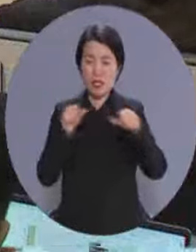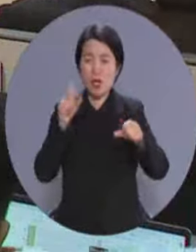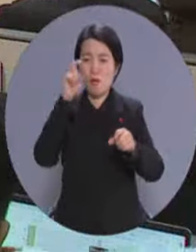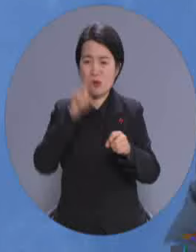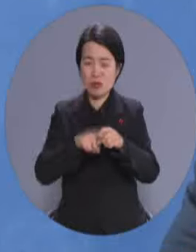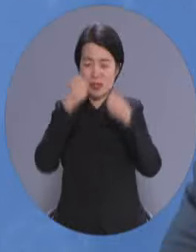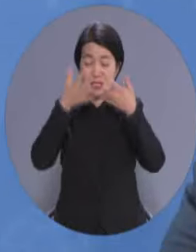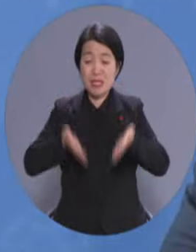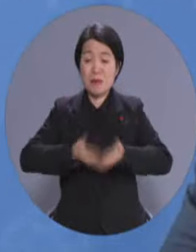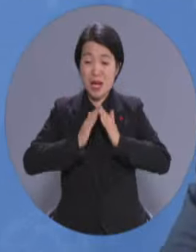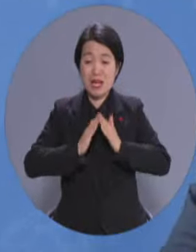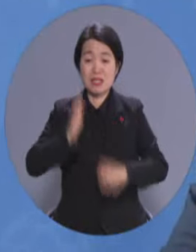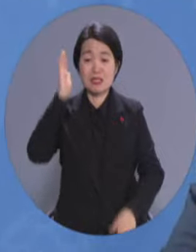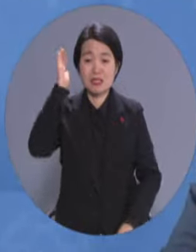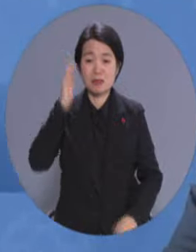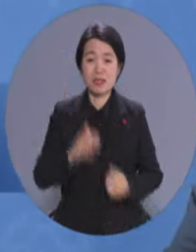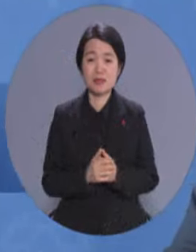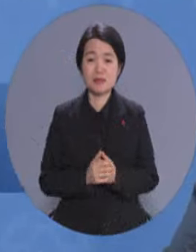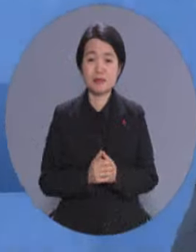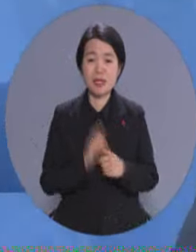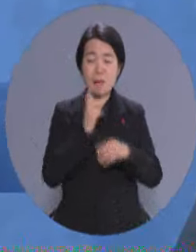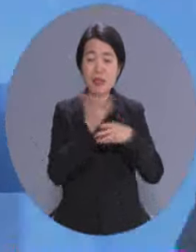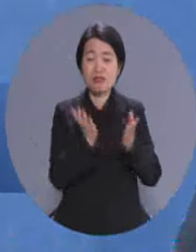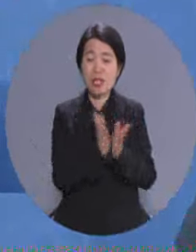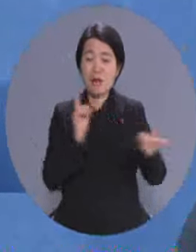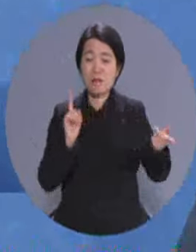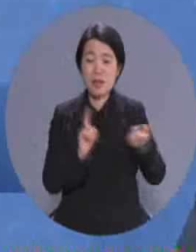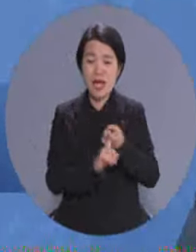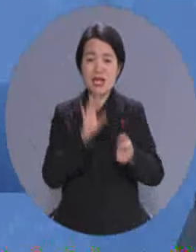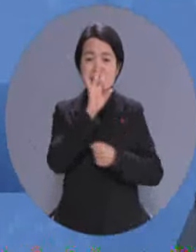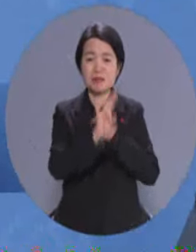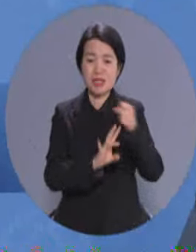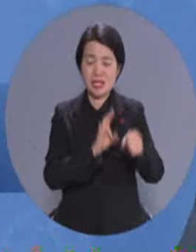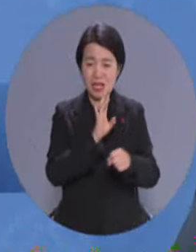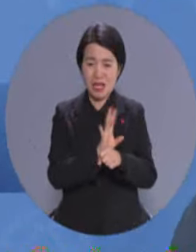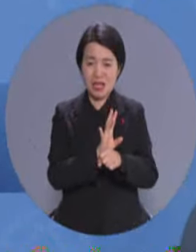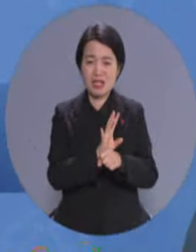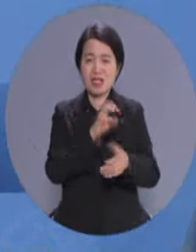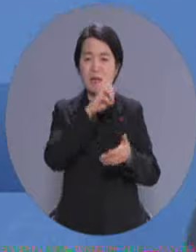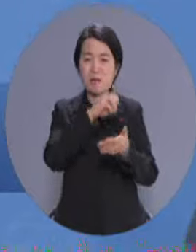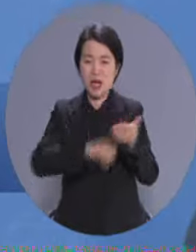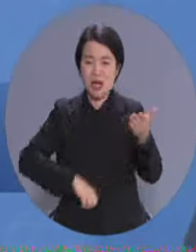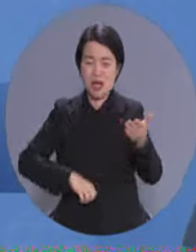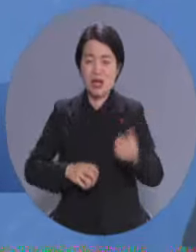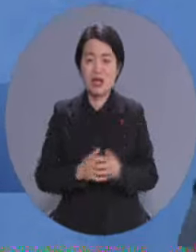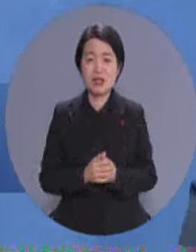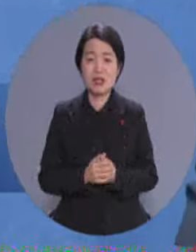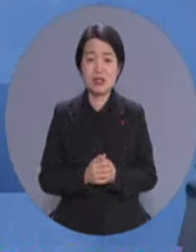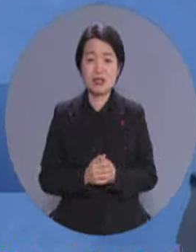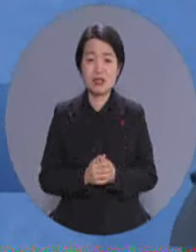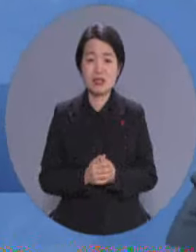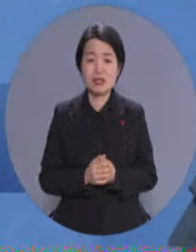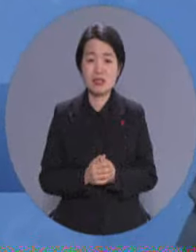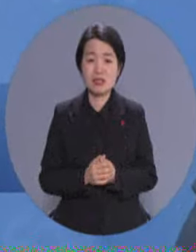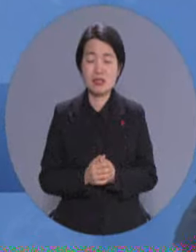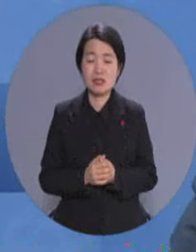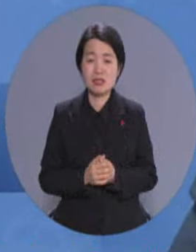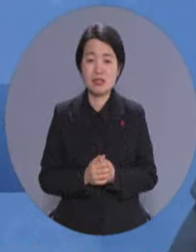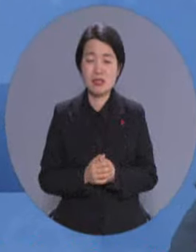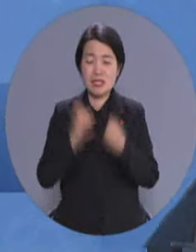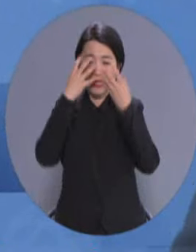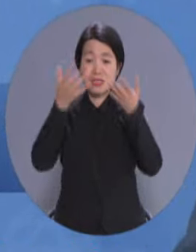밝혔습니다. 24년 동안 몸담았던 민주당을 벗어나 새로운